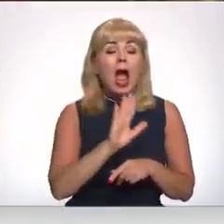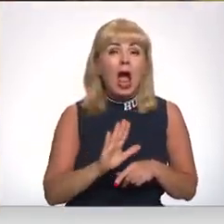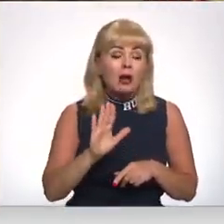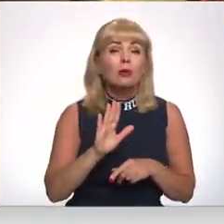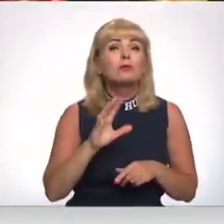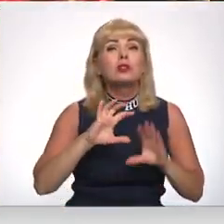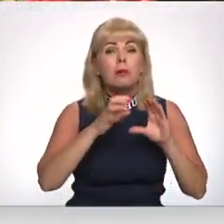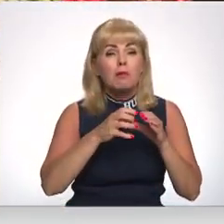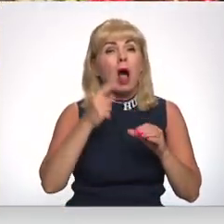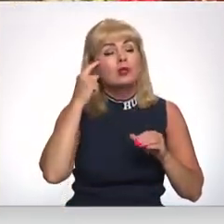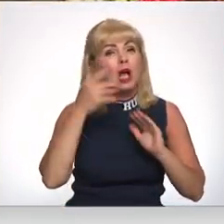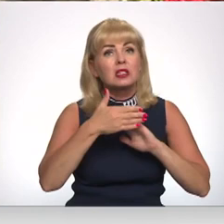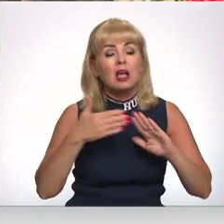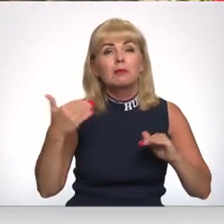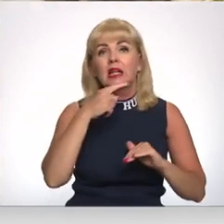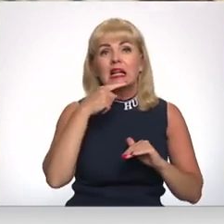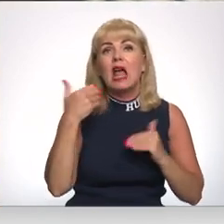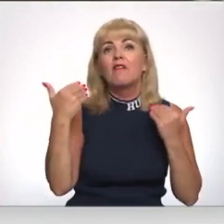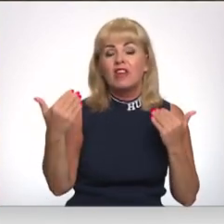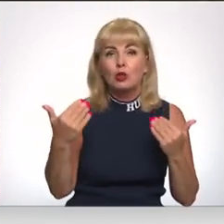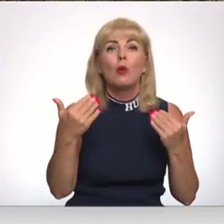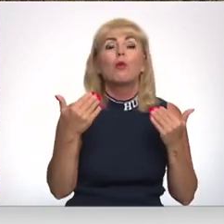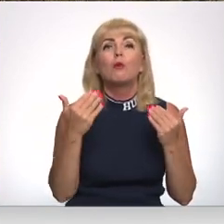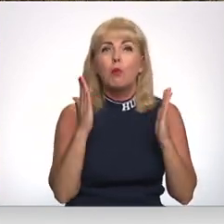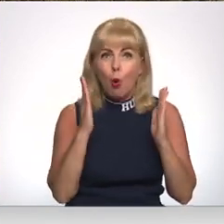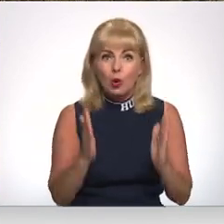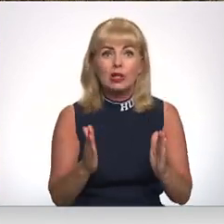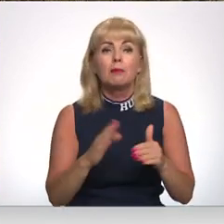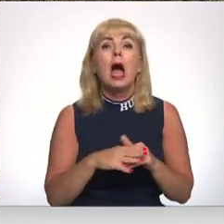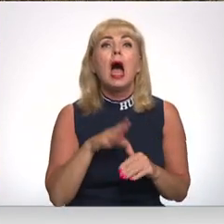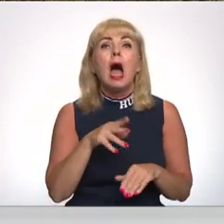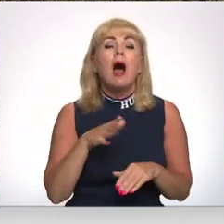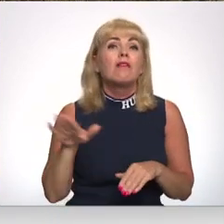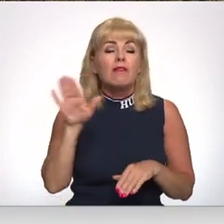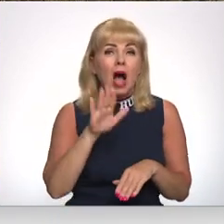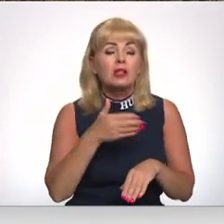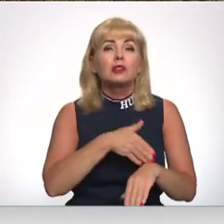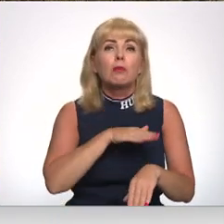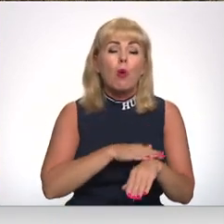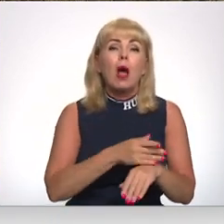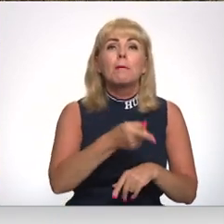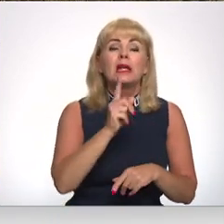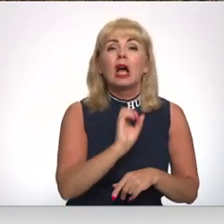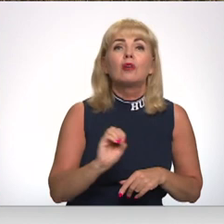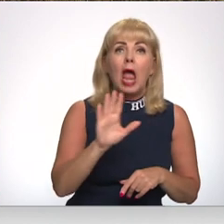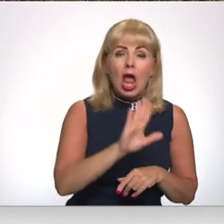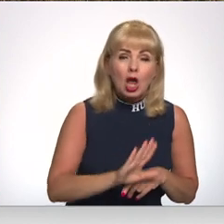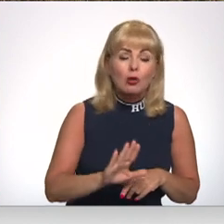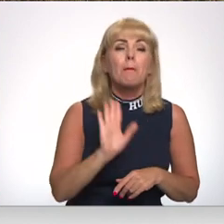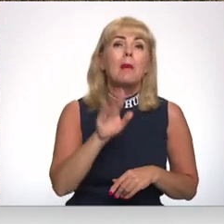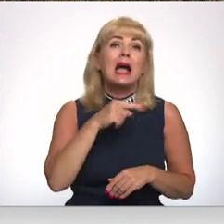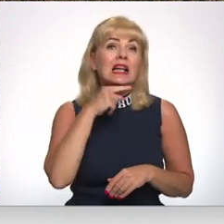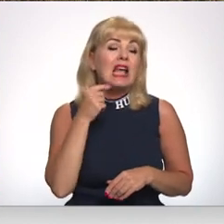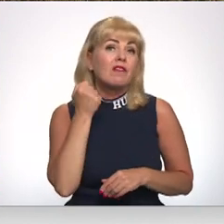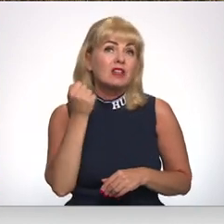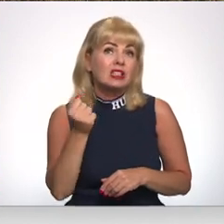saprast Krievijas īsto būtību. Tieši Baltijas valsts un Polija visu laiku brīdināja Eiropu par Krievijas draudiem.